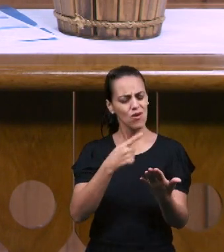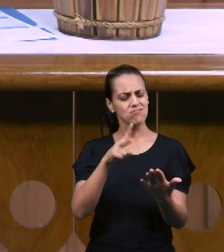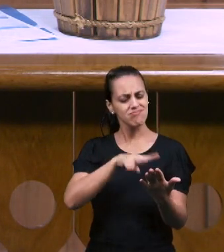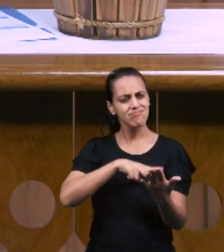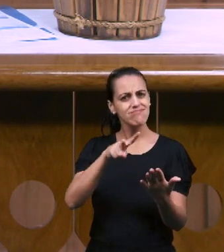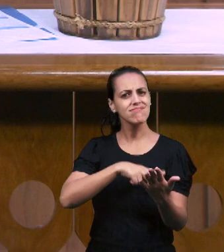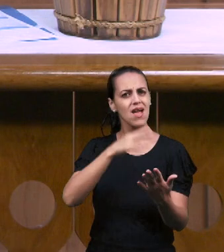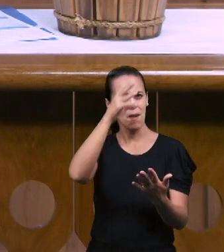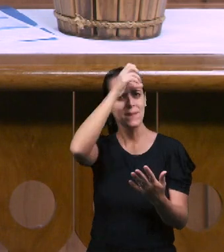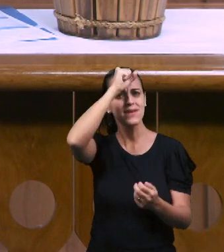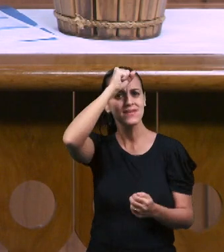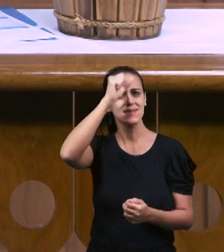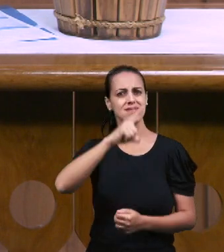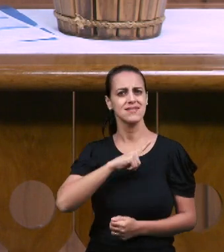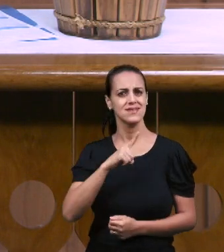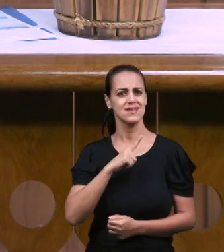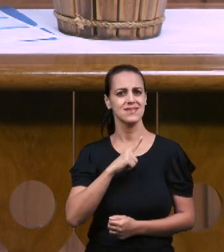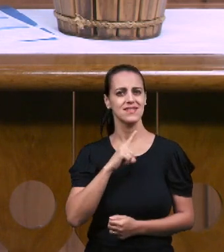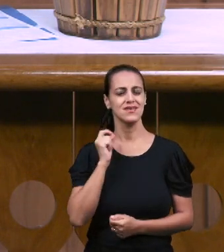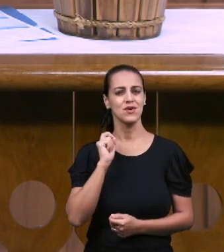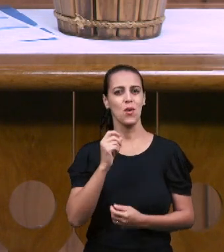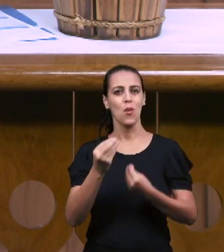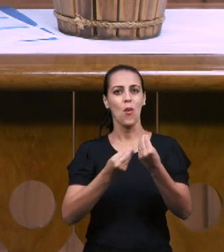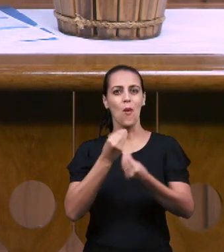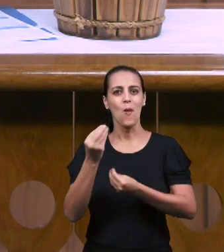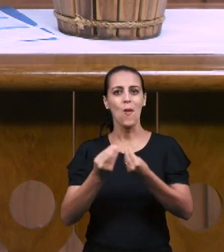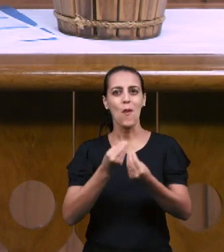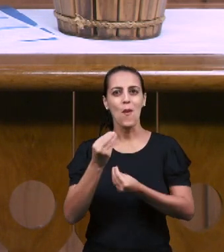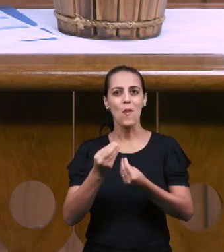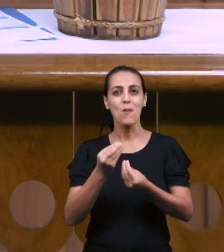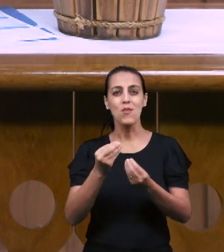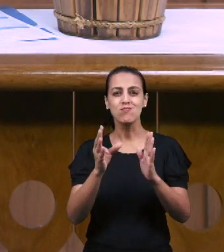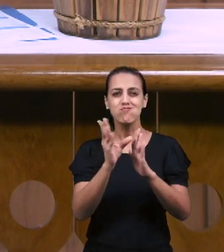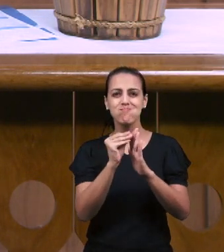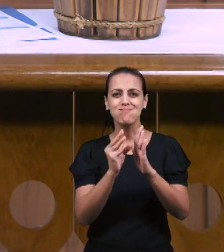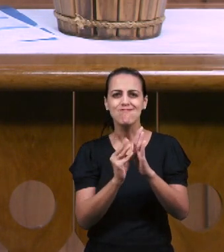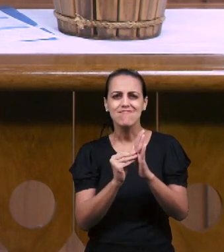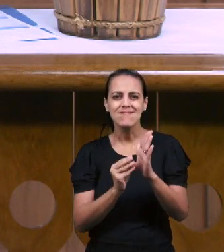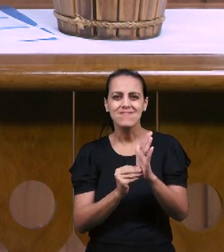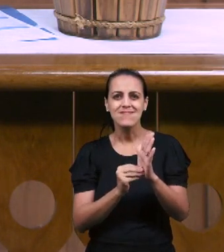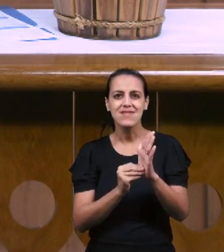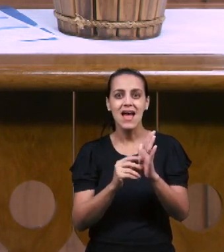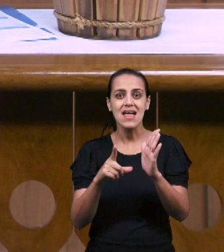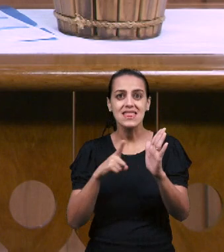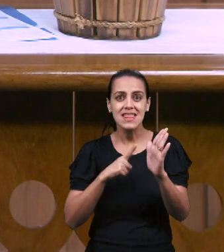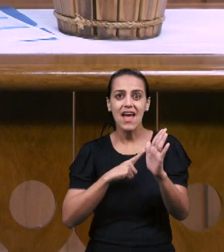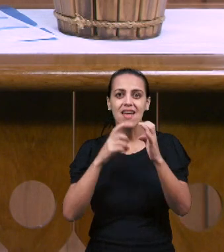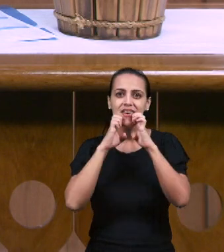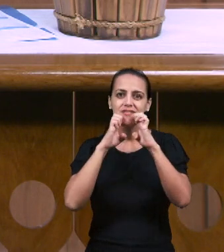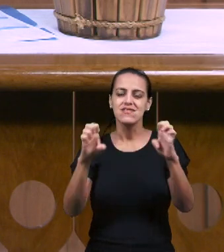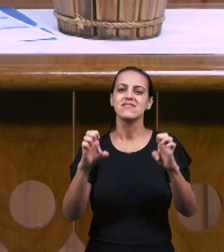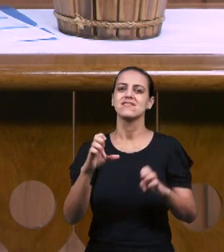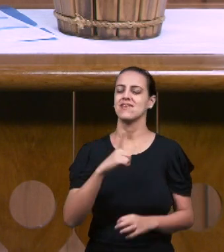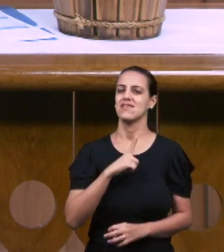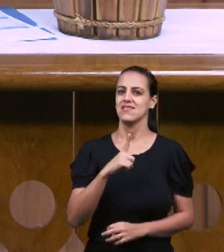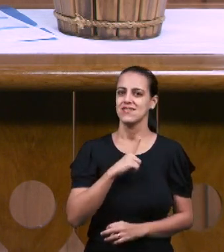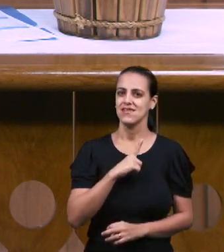la lettre de Paul aux Éphésiens, le contenu de l'évangile. Donc nous allons retrouver